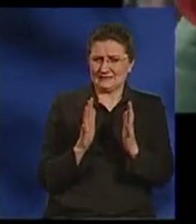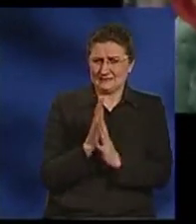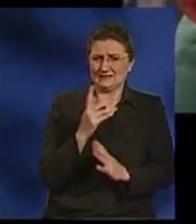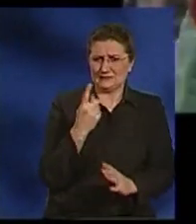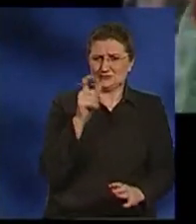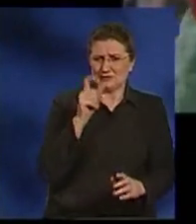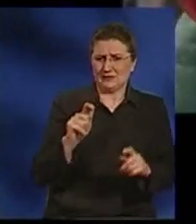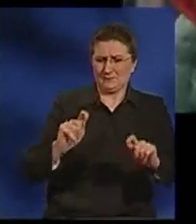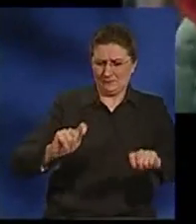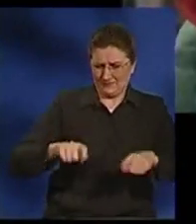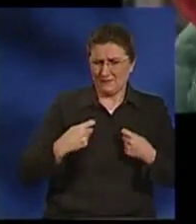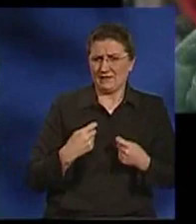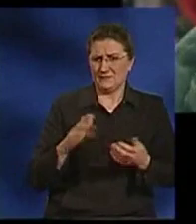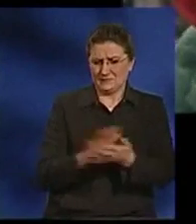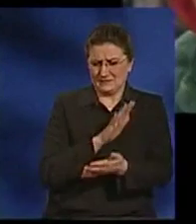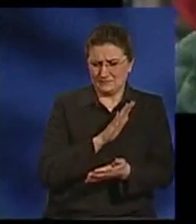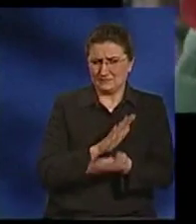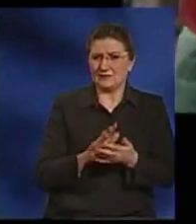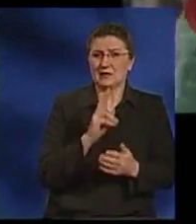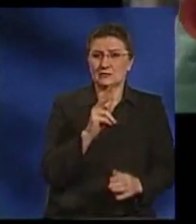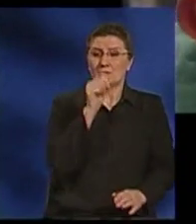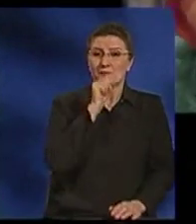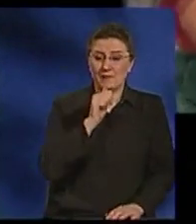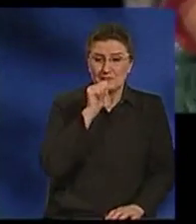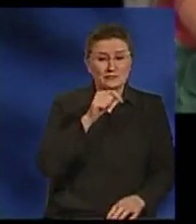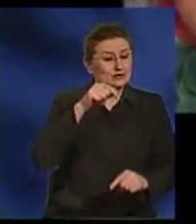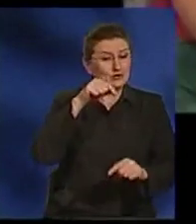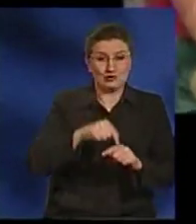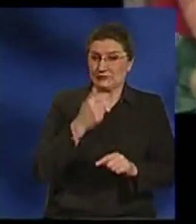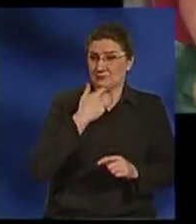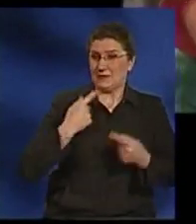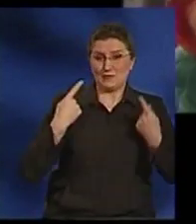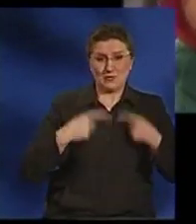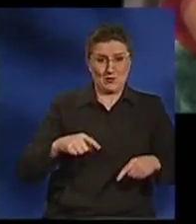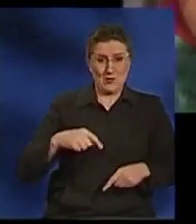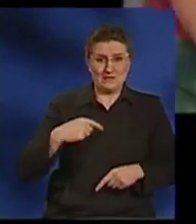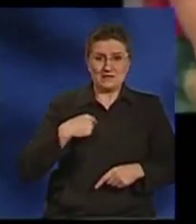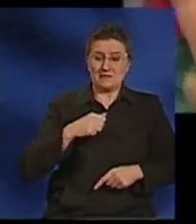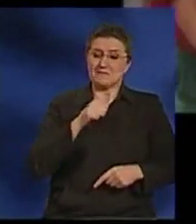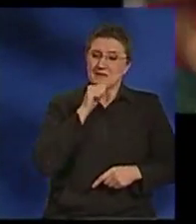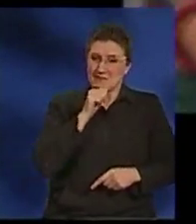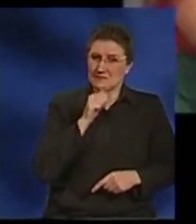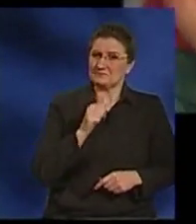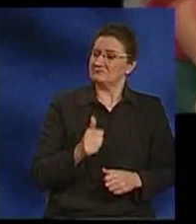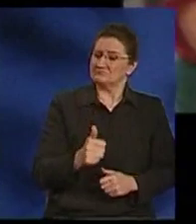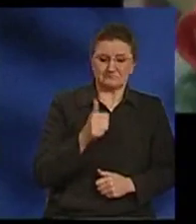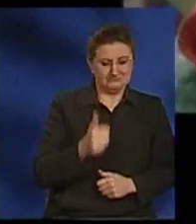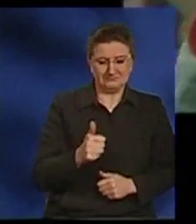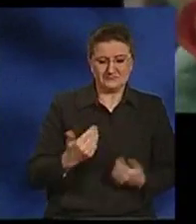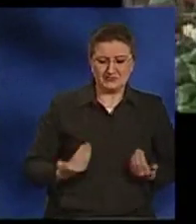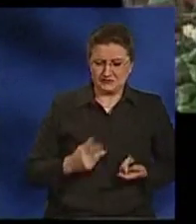один лумяниным торговал. Он сказал, что все, кто его попробует, почувствуют себя совсем по-другому. Лично я попробовал, на мой взгляд, жизнь